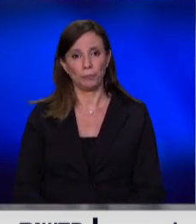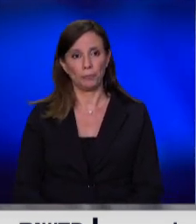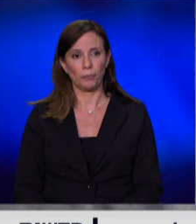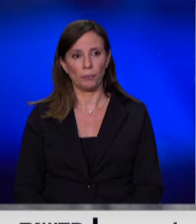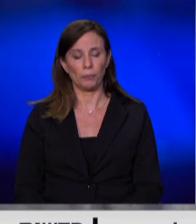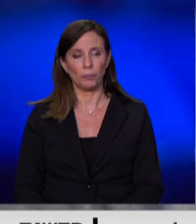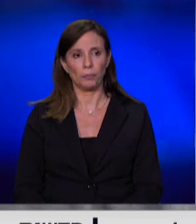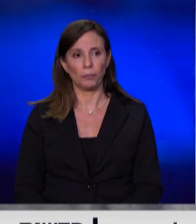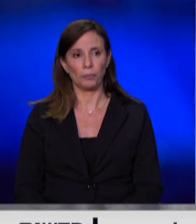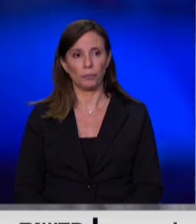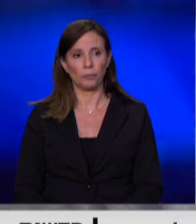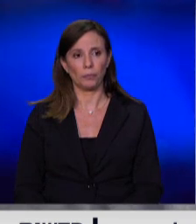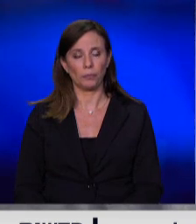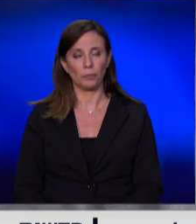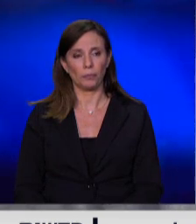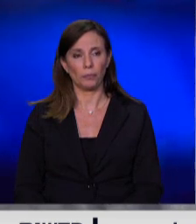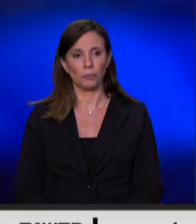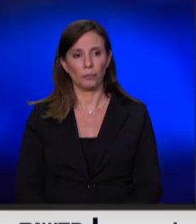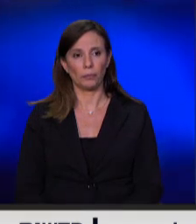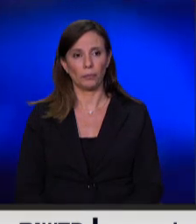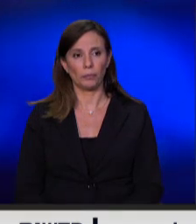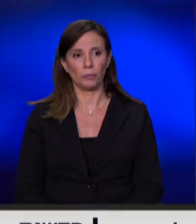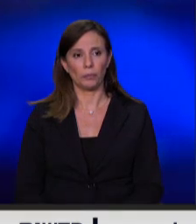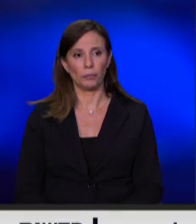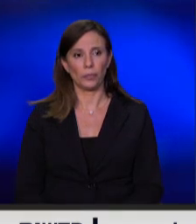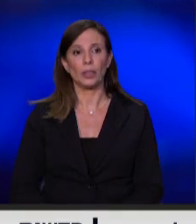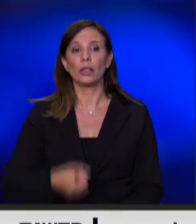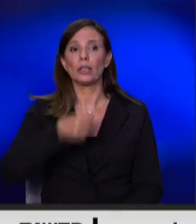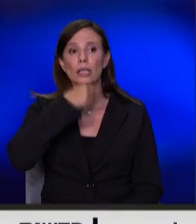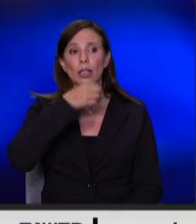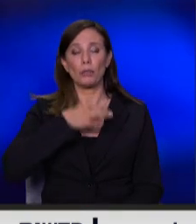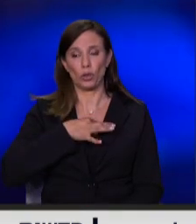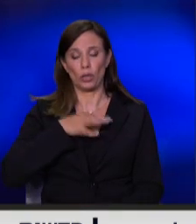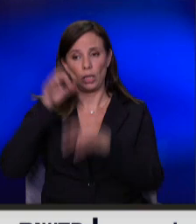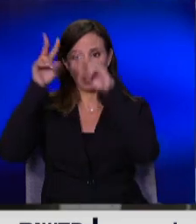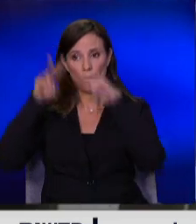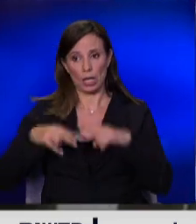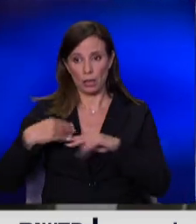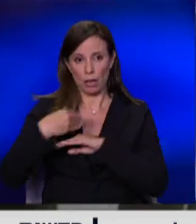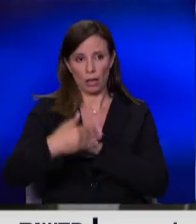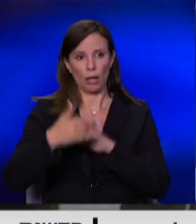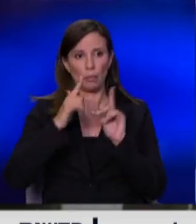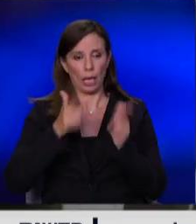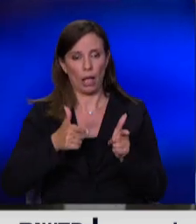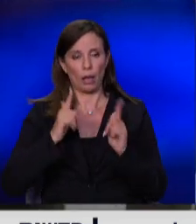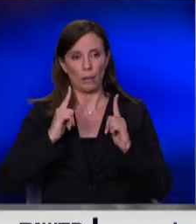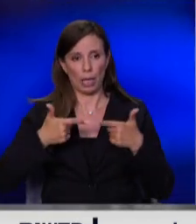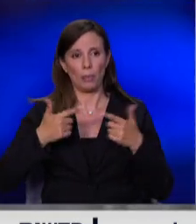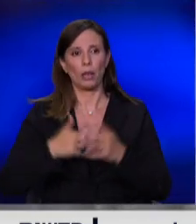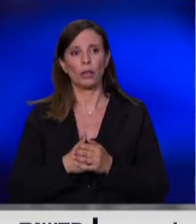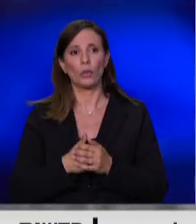они там погибли в течение двух дней. Он дедушка, он удалось эвакуаться. Он